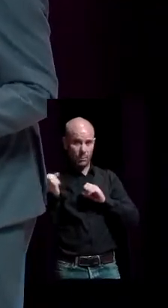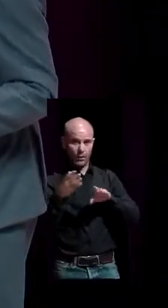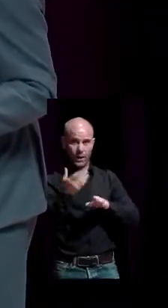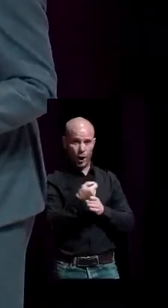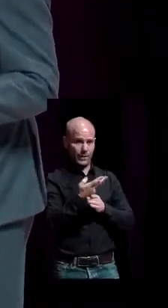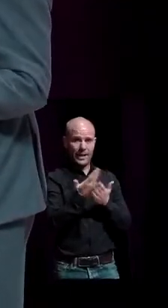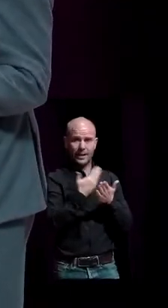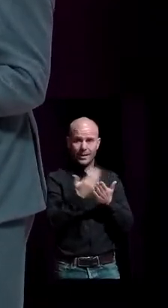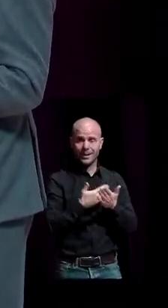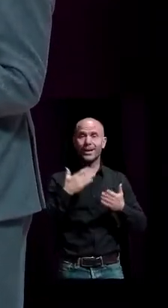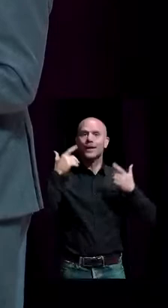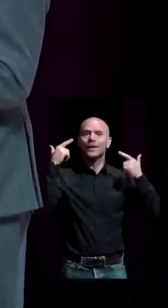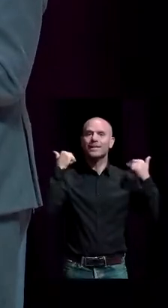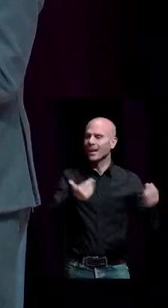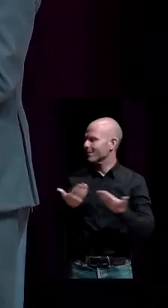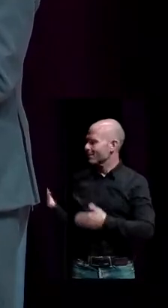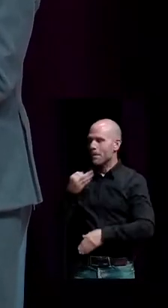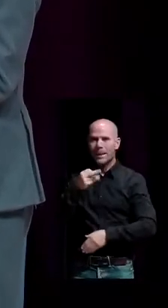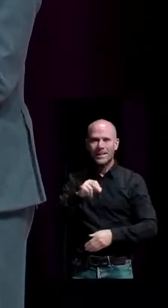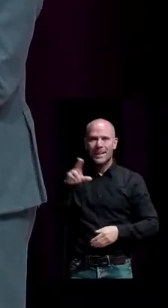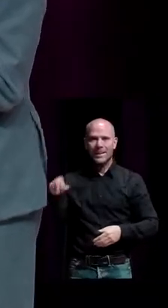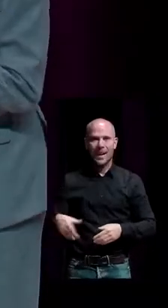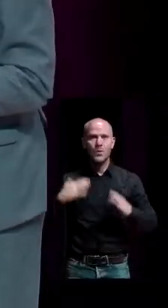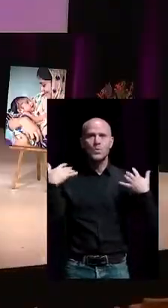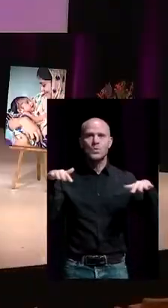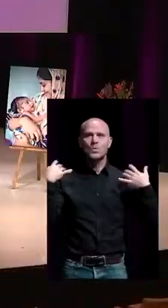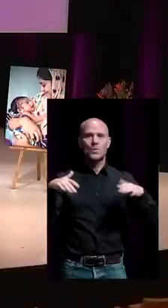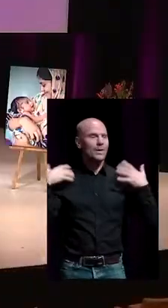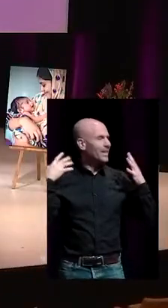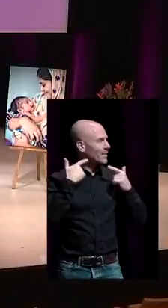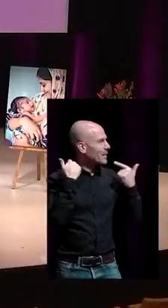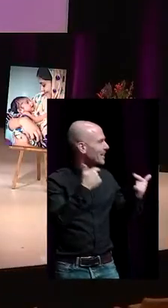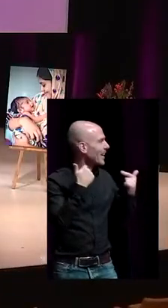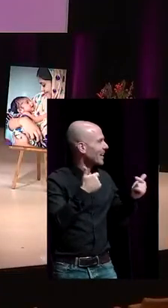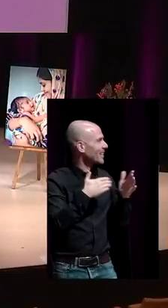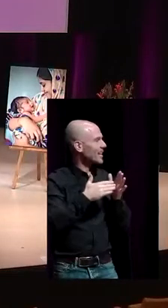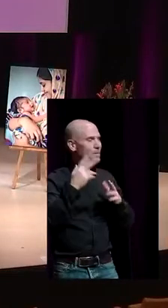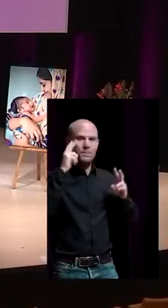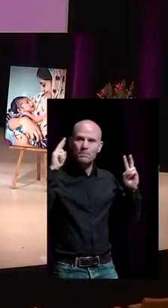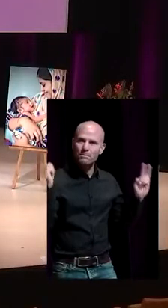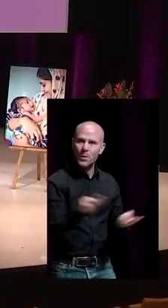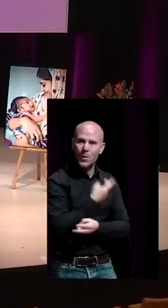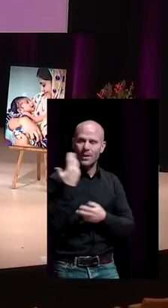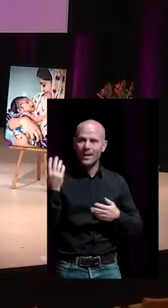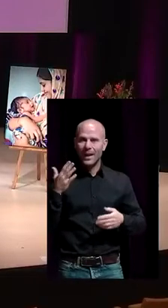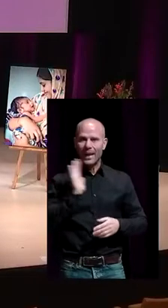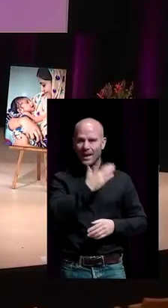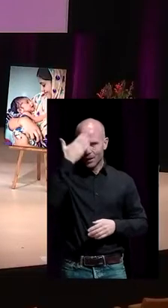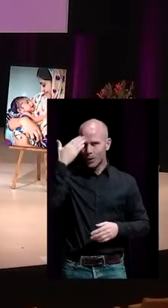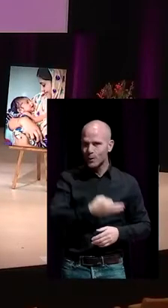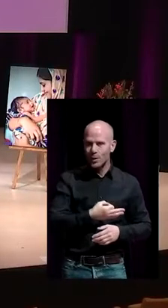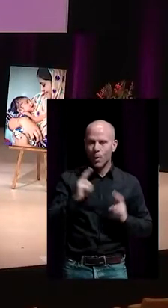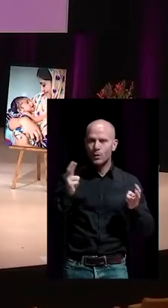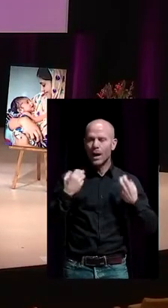Pernilla, tack! Ja, men stort, stort tack till er båda för er enorma kunskap och